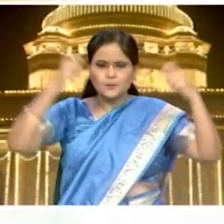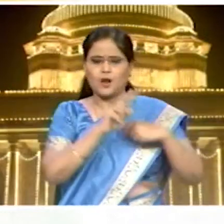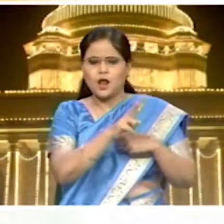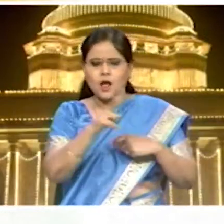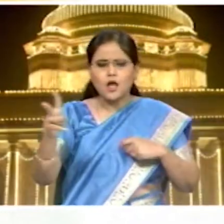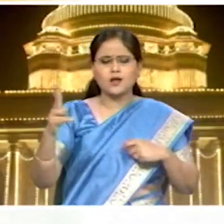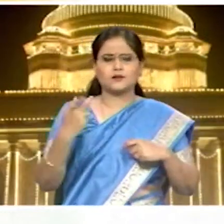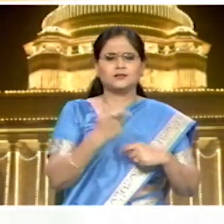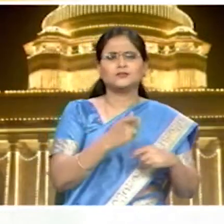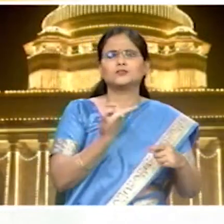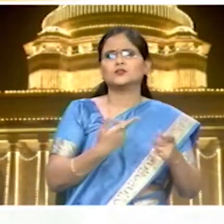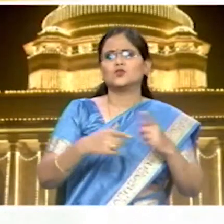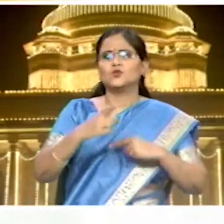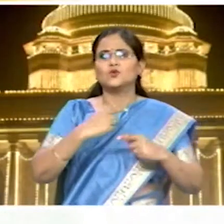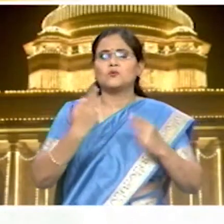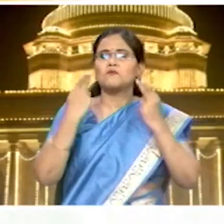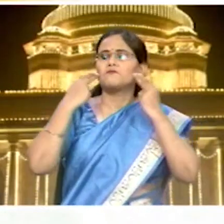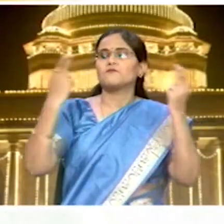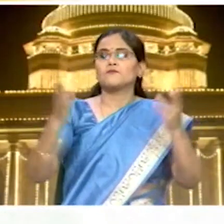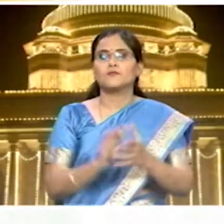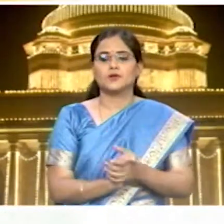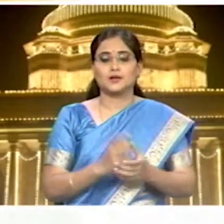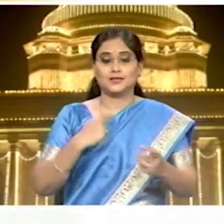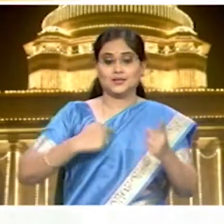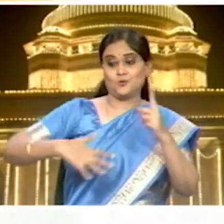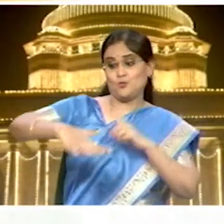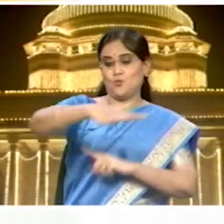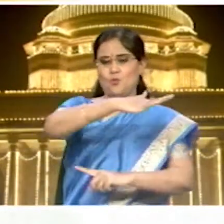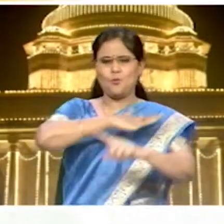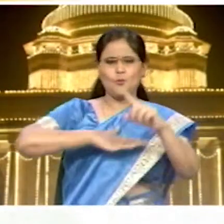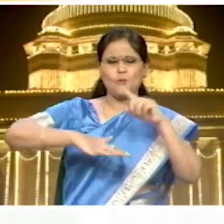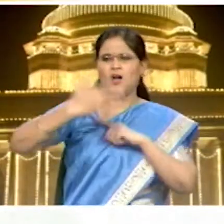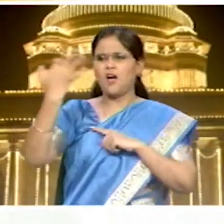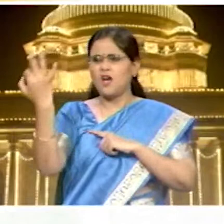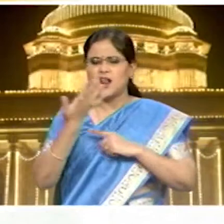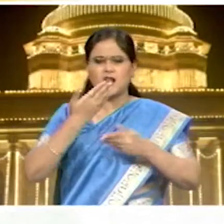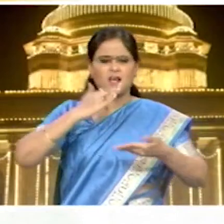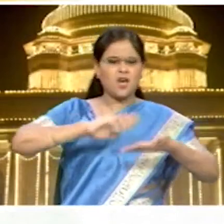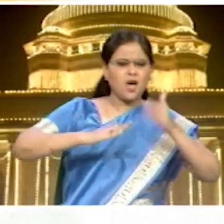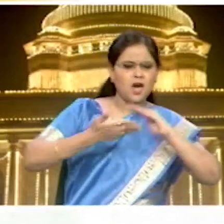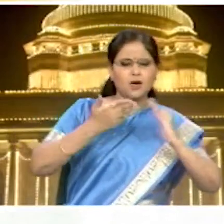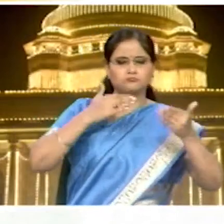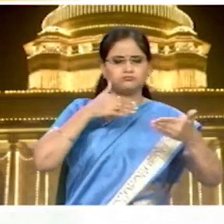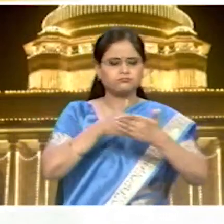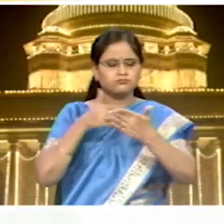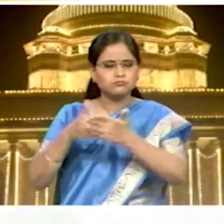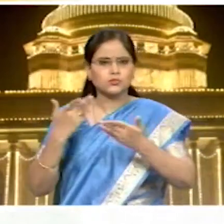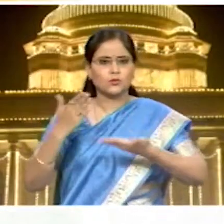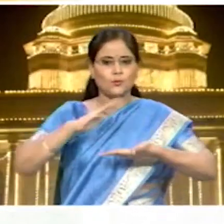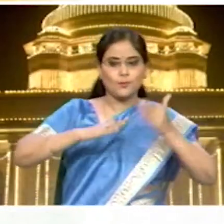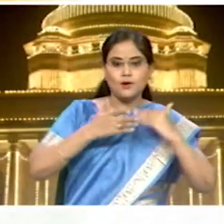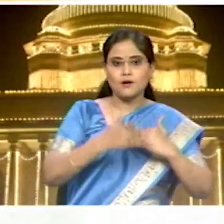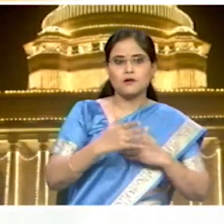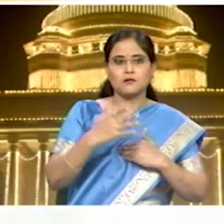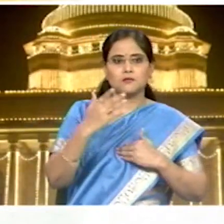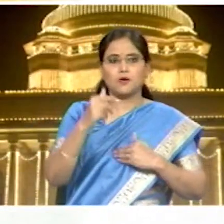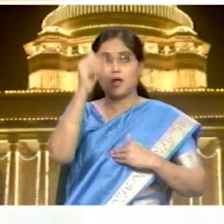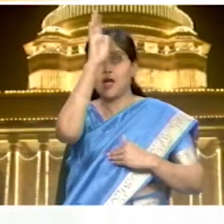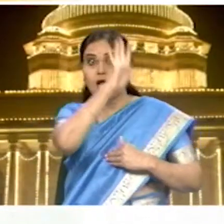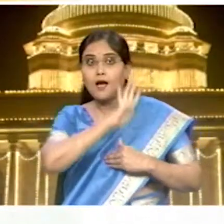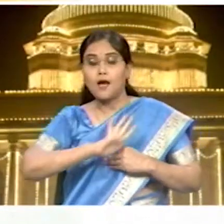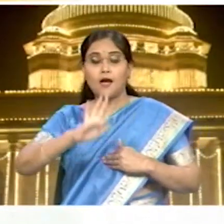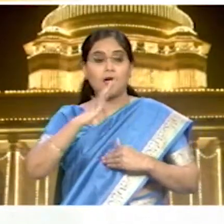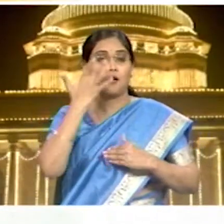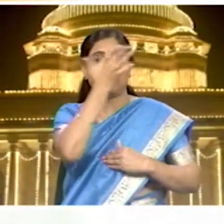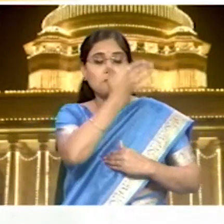आज जब हमारे पर्यावरण के सम्मुख नई नई चुनौतियां आ रही है, तब हमें भारत की सुंदरता से जुड़ी